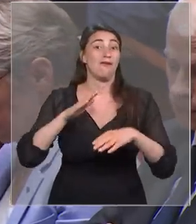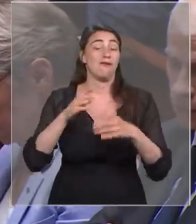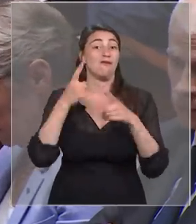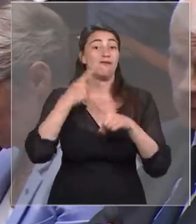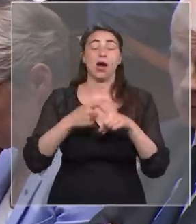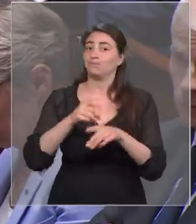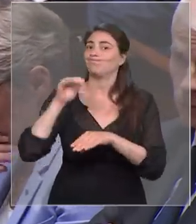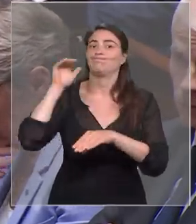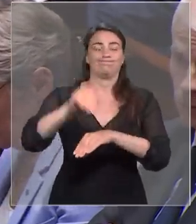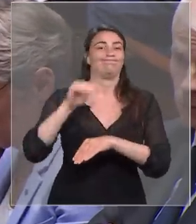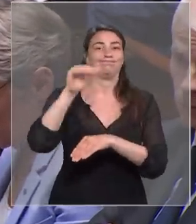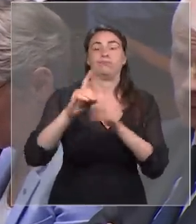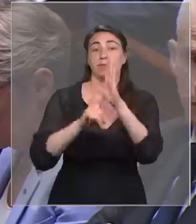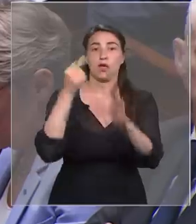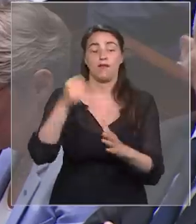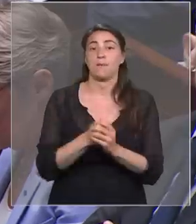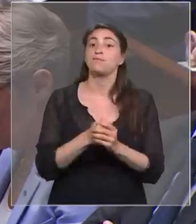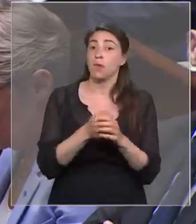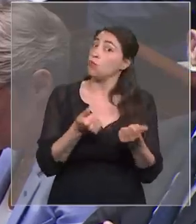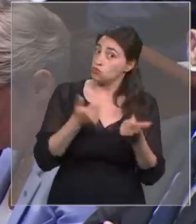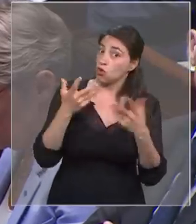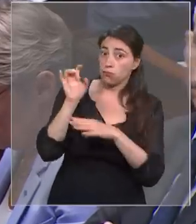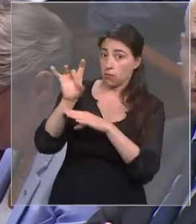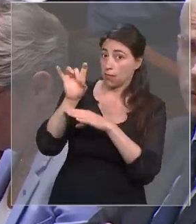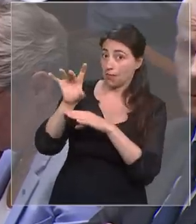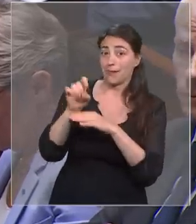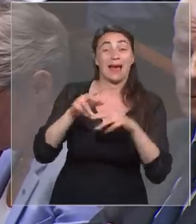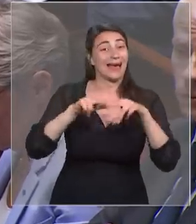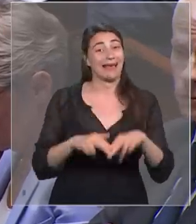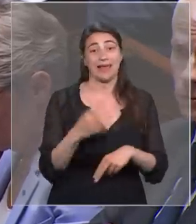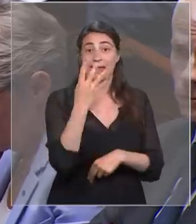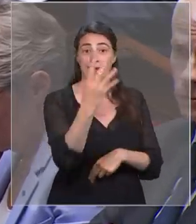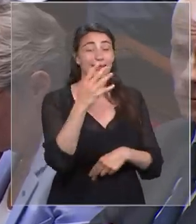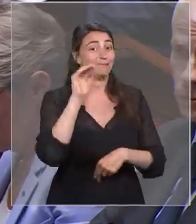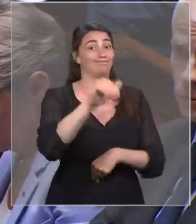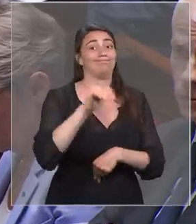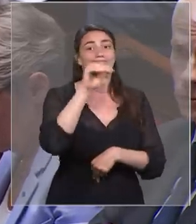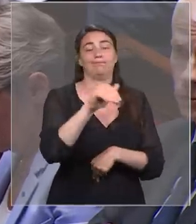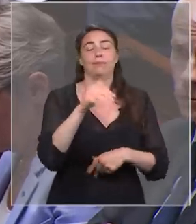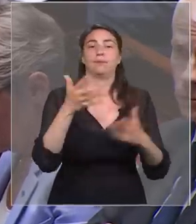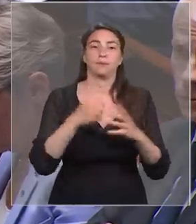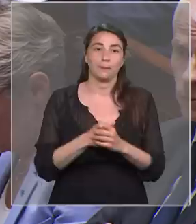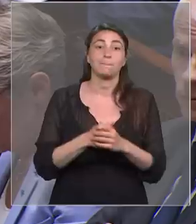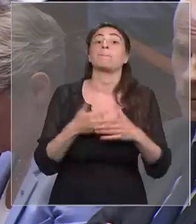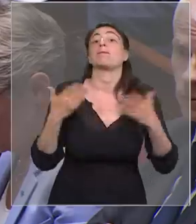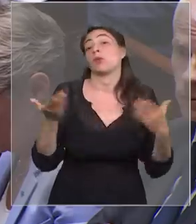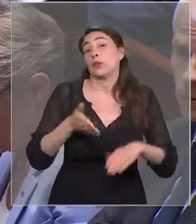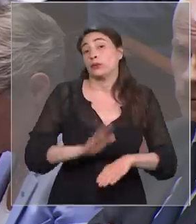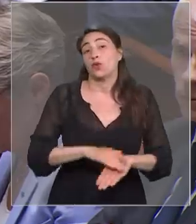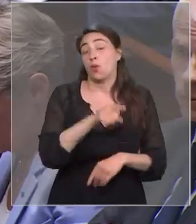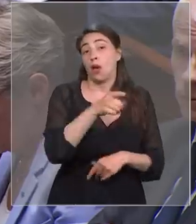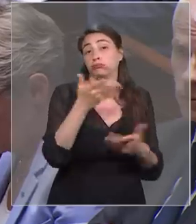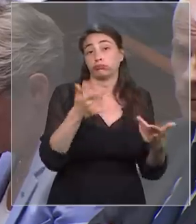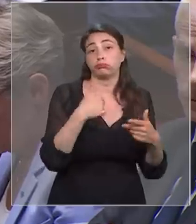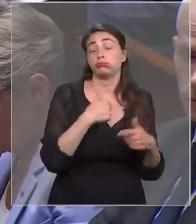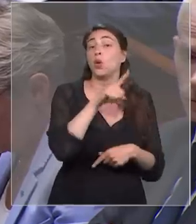suspensifs, l'un d'entre eux a déjà été rejeté, il en reste 4, et suite à ces recours, Louis Le Duf a décidé de sursoir, d'abandonner ce